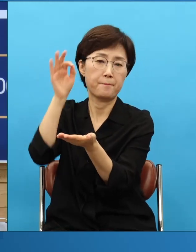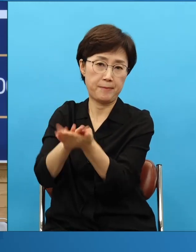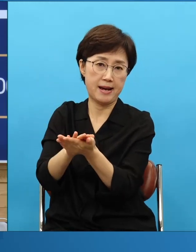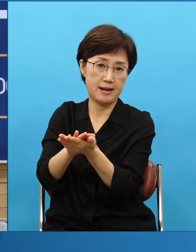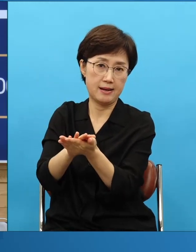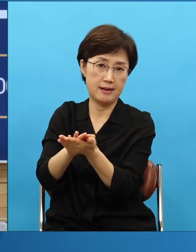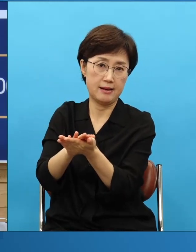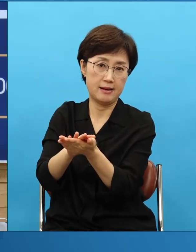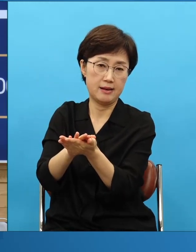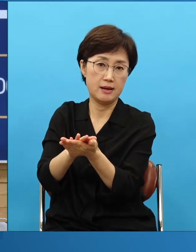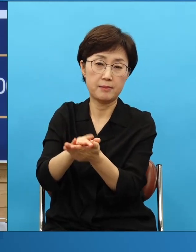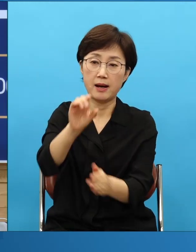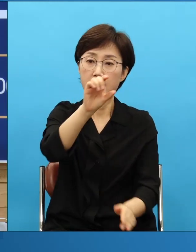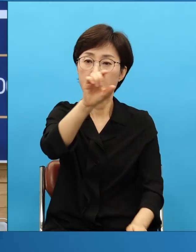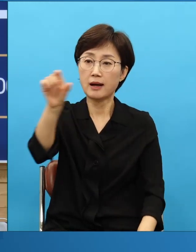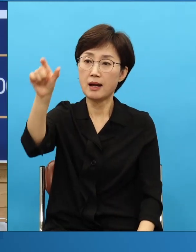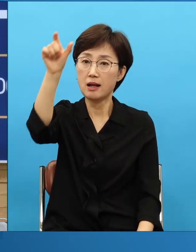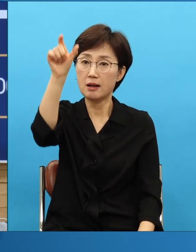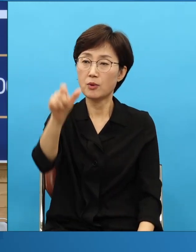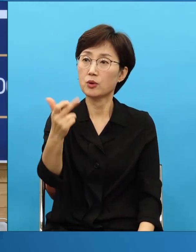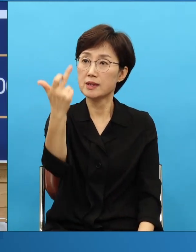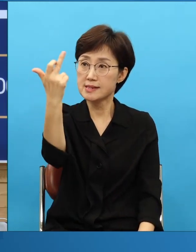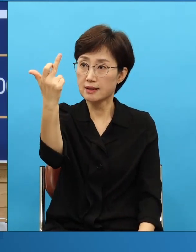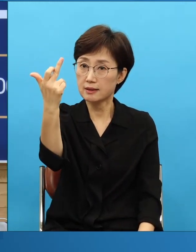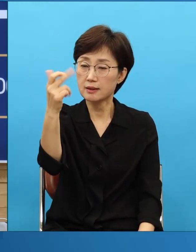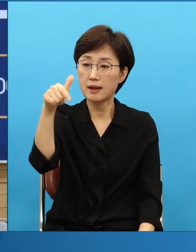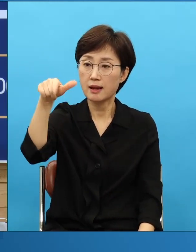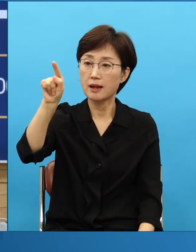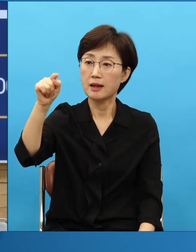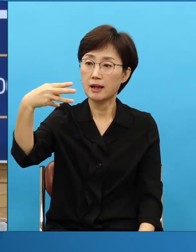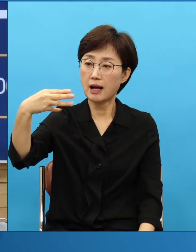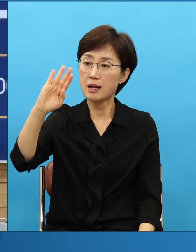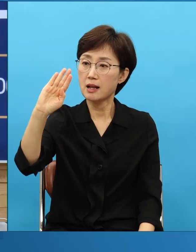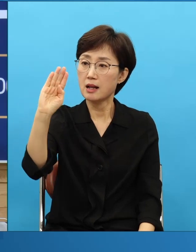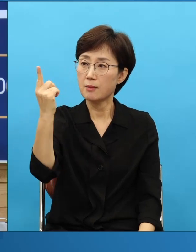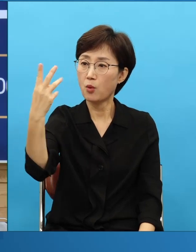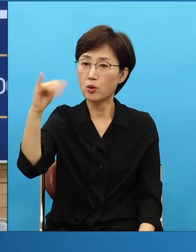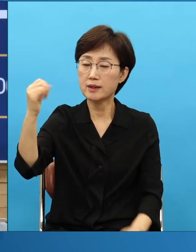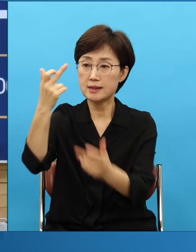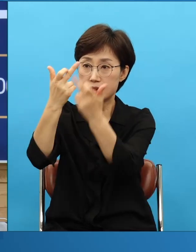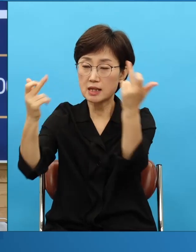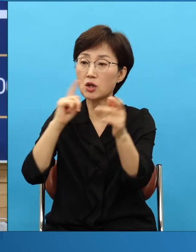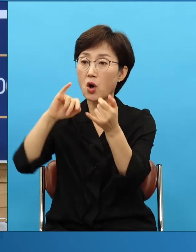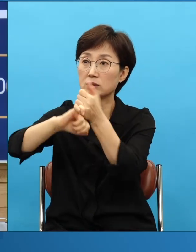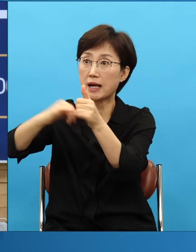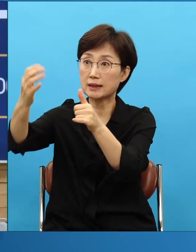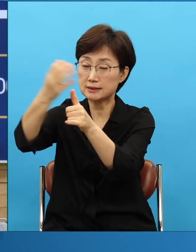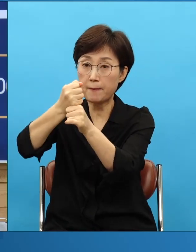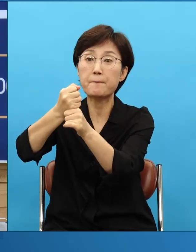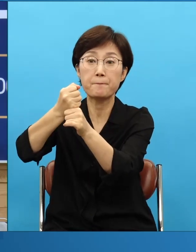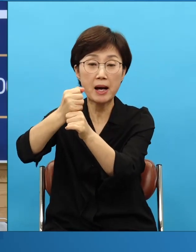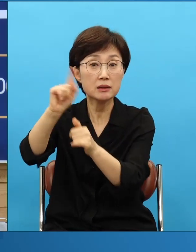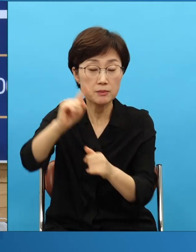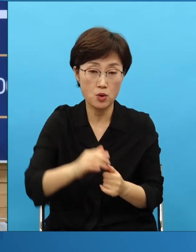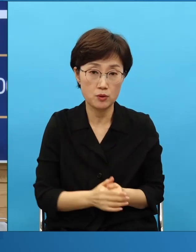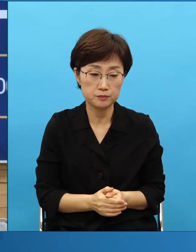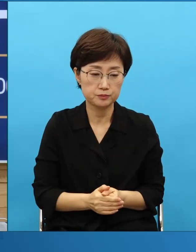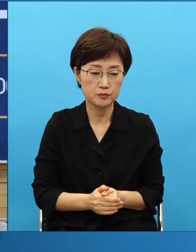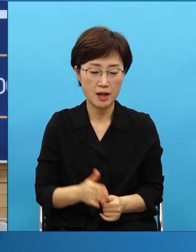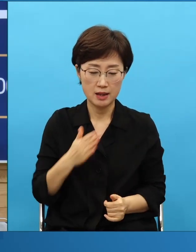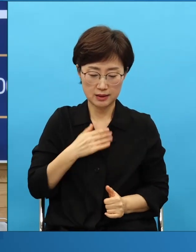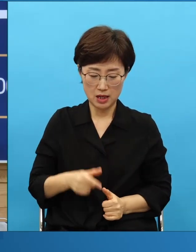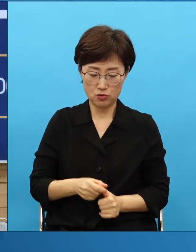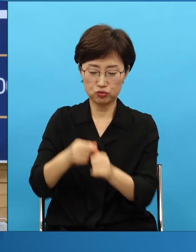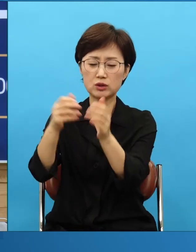Calvary. 이 갈보리산 언약을 봤다는 것은 구원도 받지만 뭘 얘기하느냐? 성경의